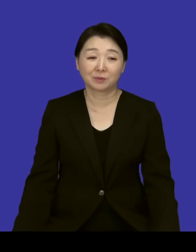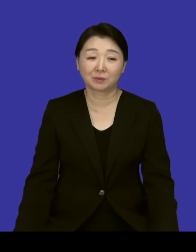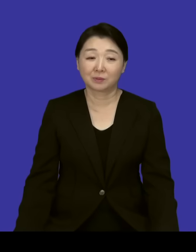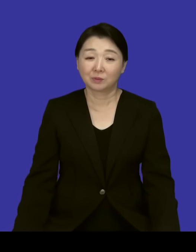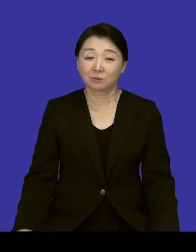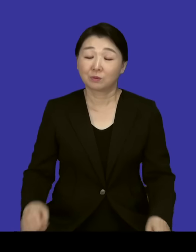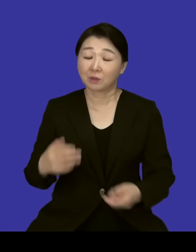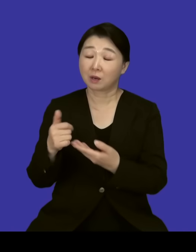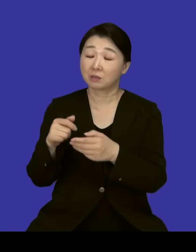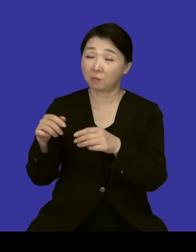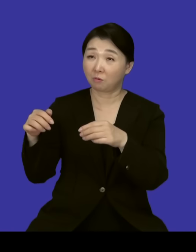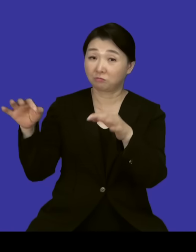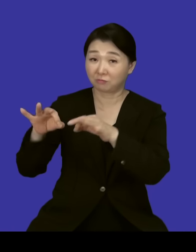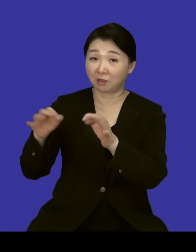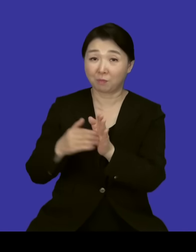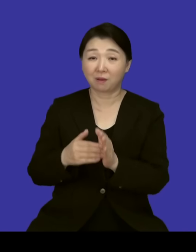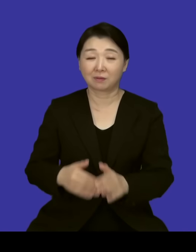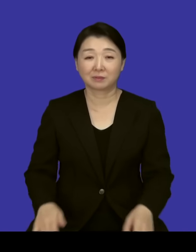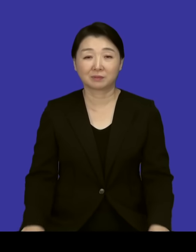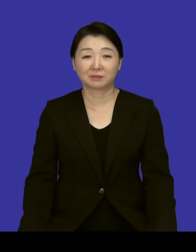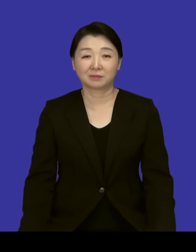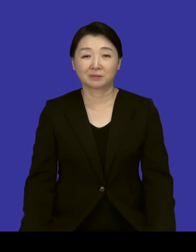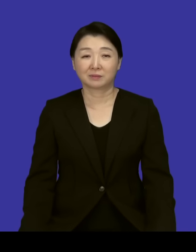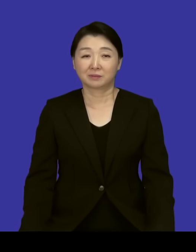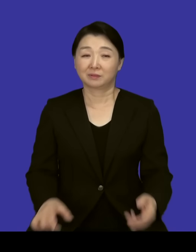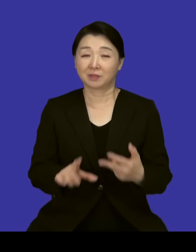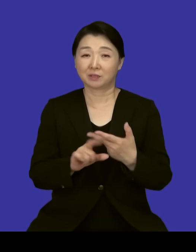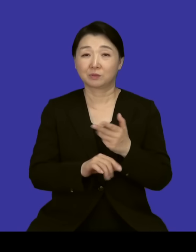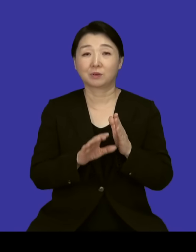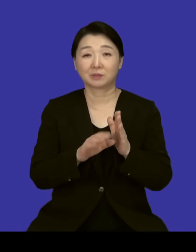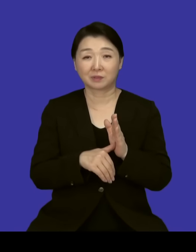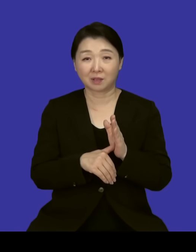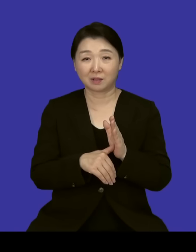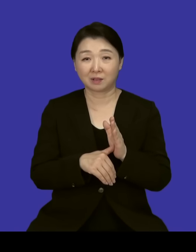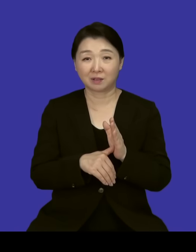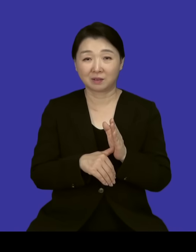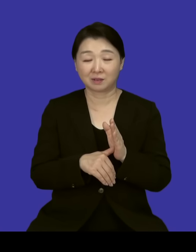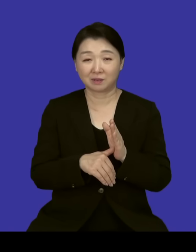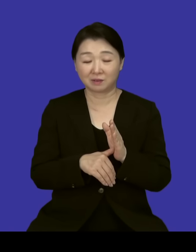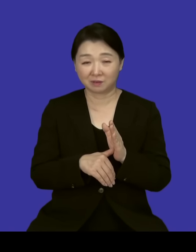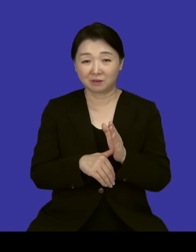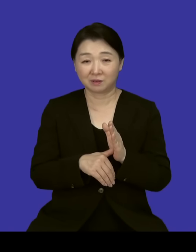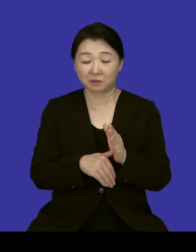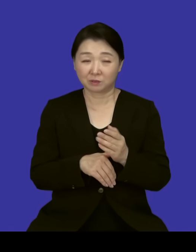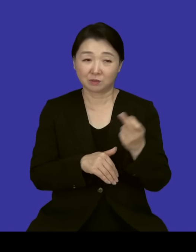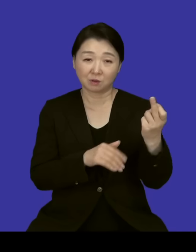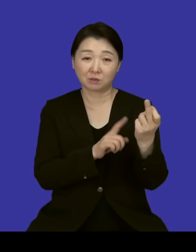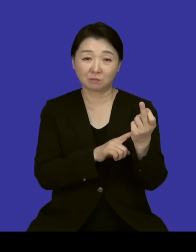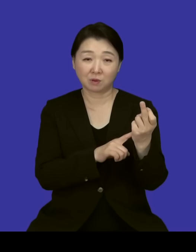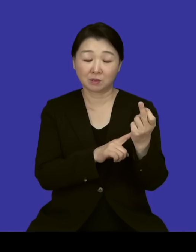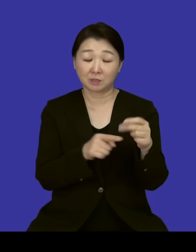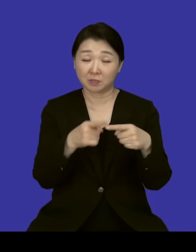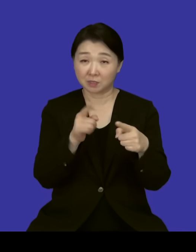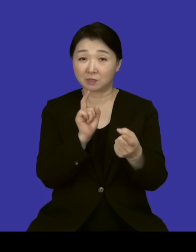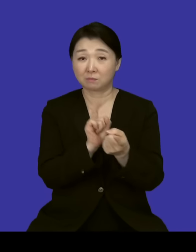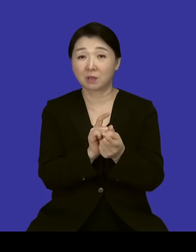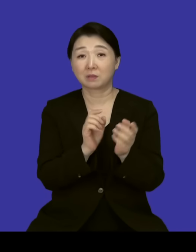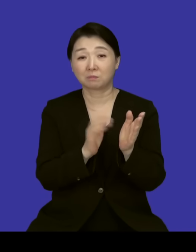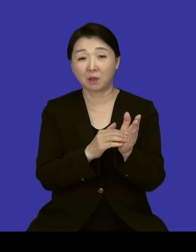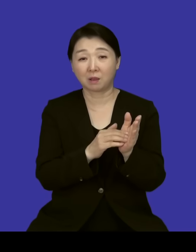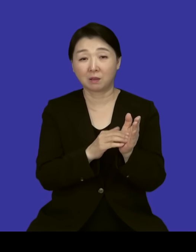그것도 하나님하고 내기를 했으니까. 네네. 그래서 7월 달이 됐고 그 형님을 1층에서 한번